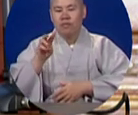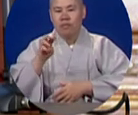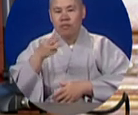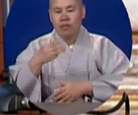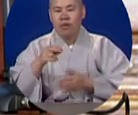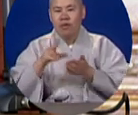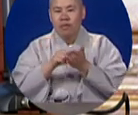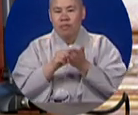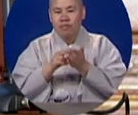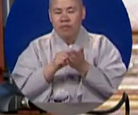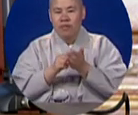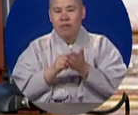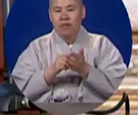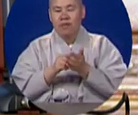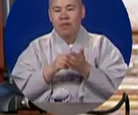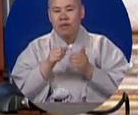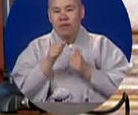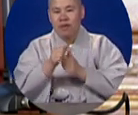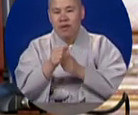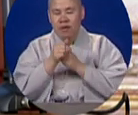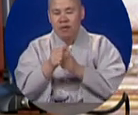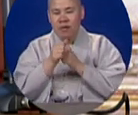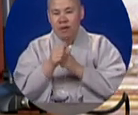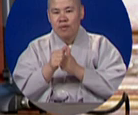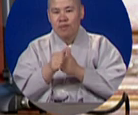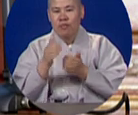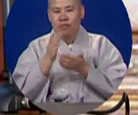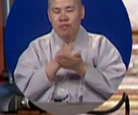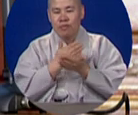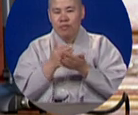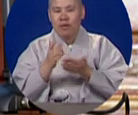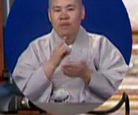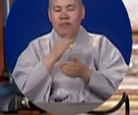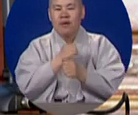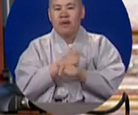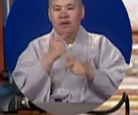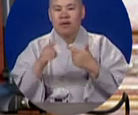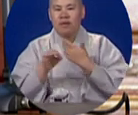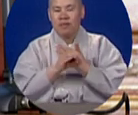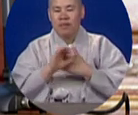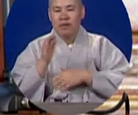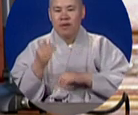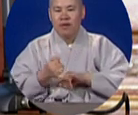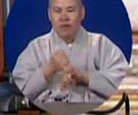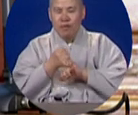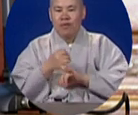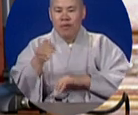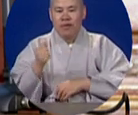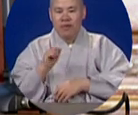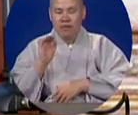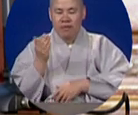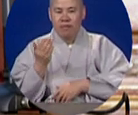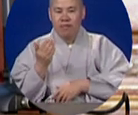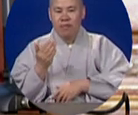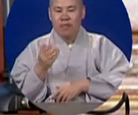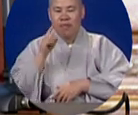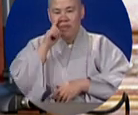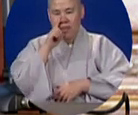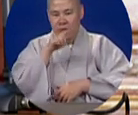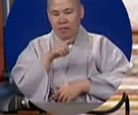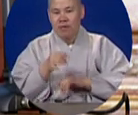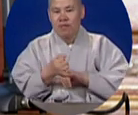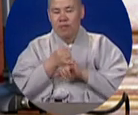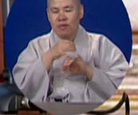그 다음에 수분별 이것만 안 하면 돼요 따라서 좋다 반드시 이건 취해야 된다 나쁘다